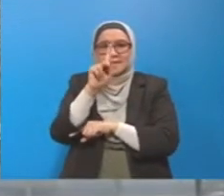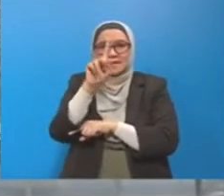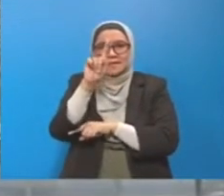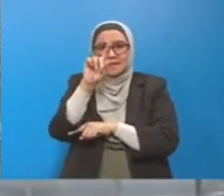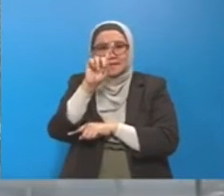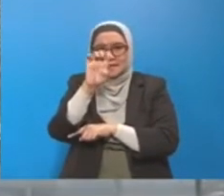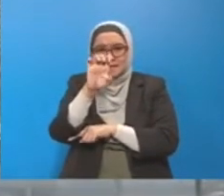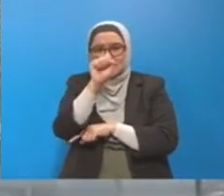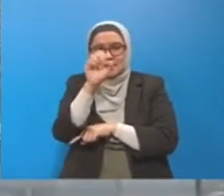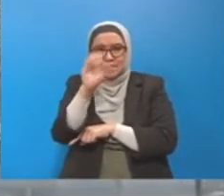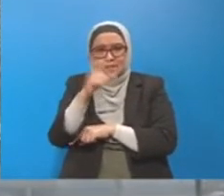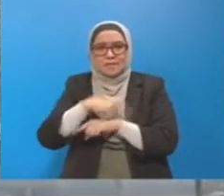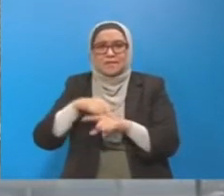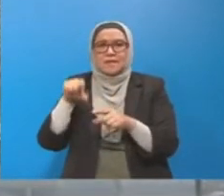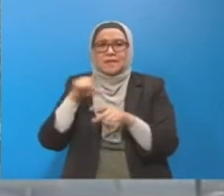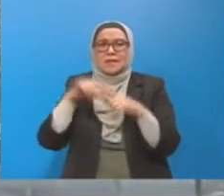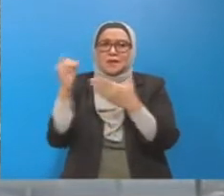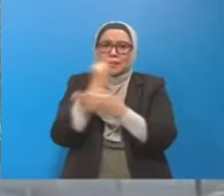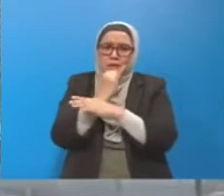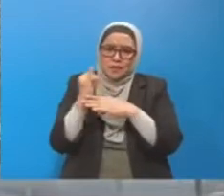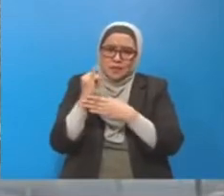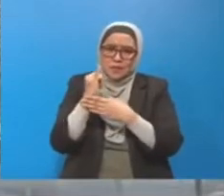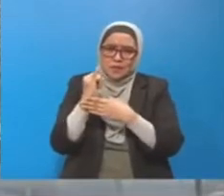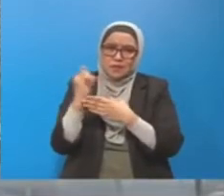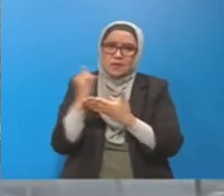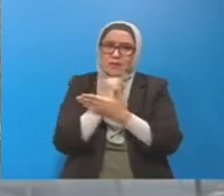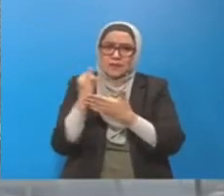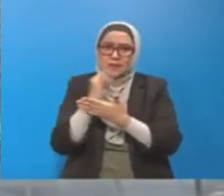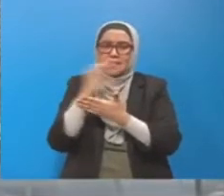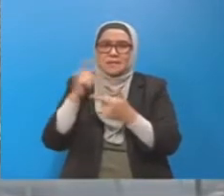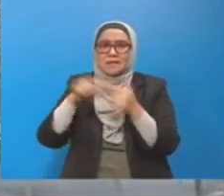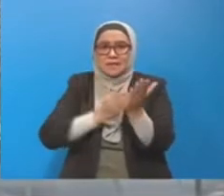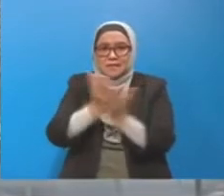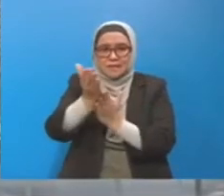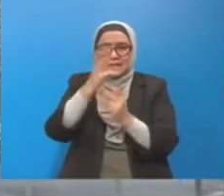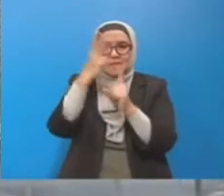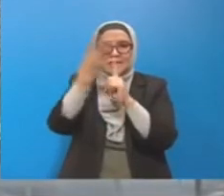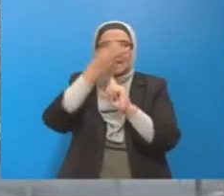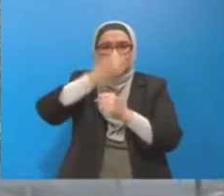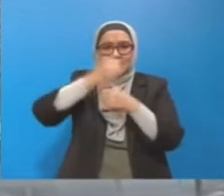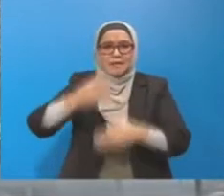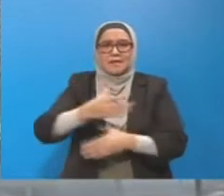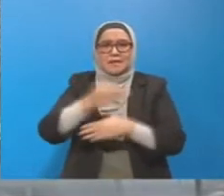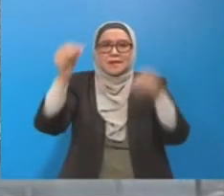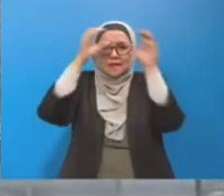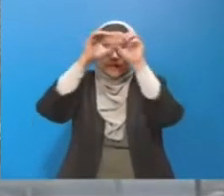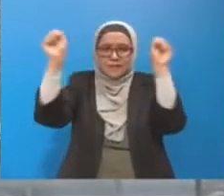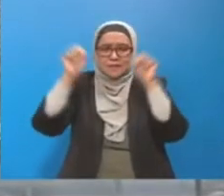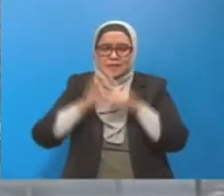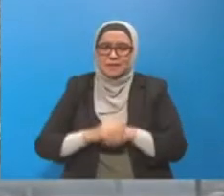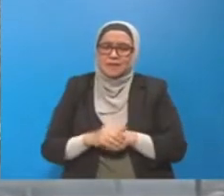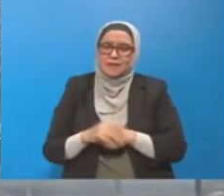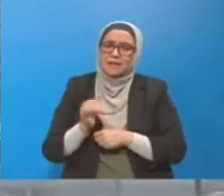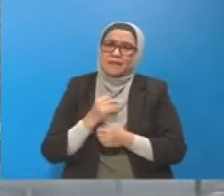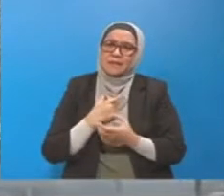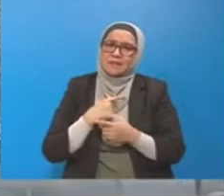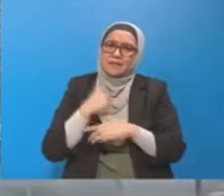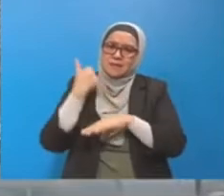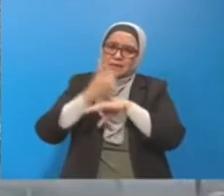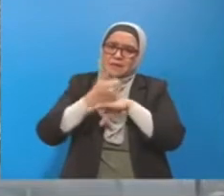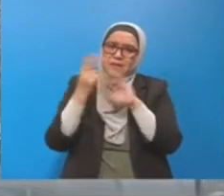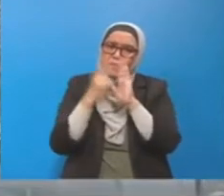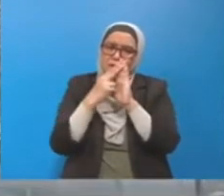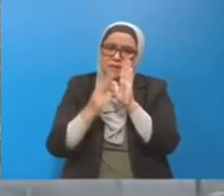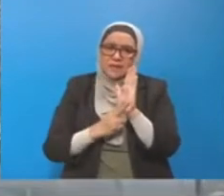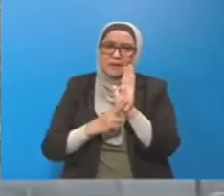skinsure Depkes tuh hak-hak dan kewajiban pekerja dan juga majikan kita juga mewujudkan undang